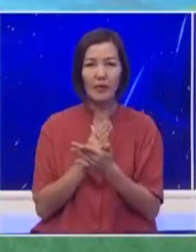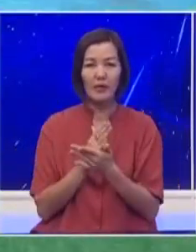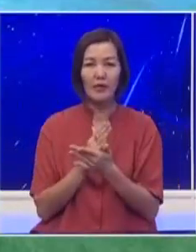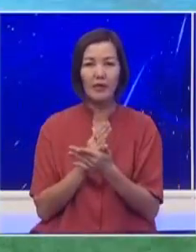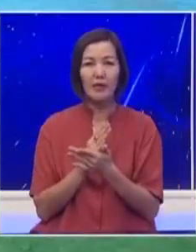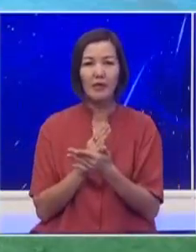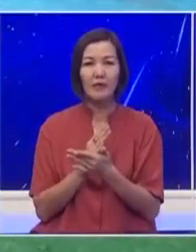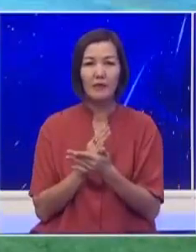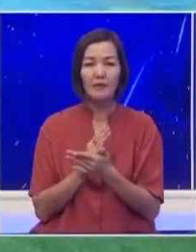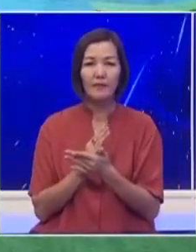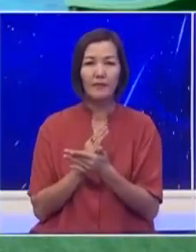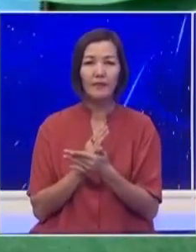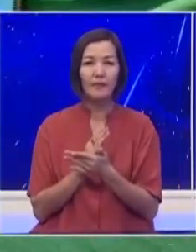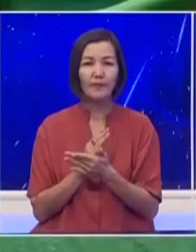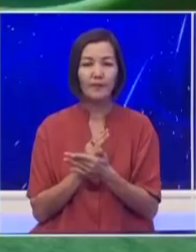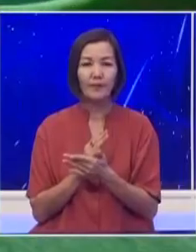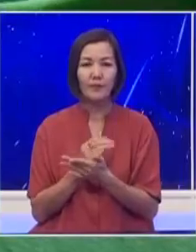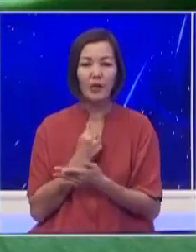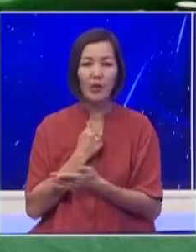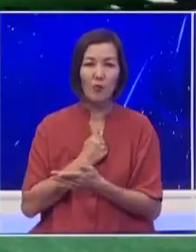бассейн, горкалар,